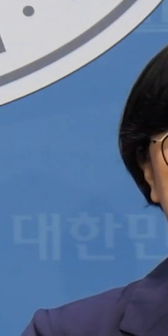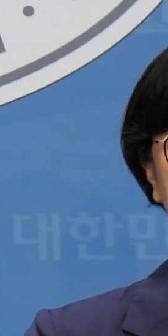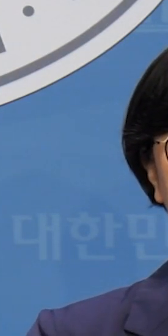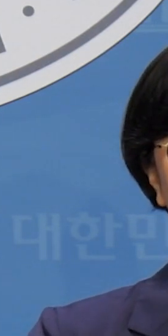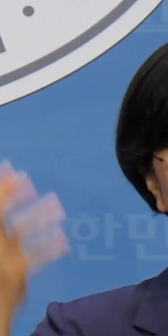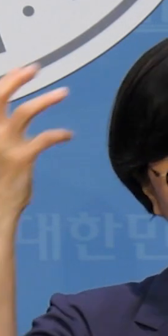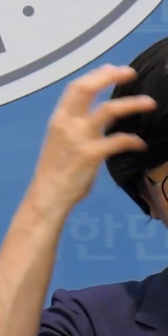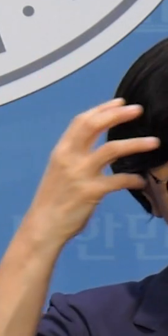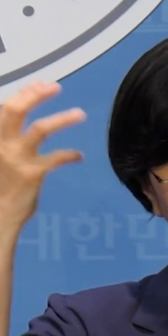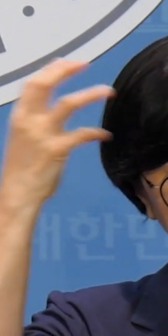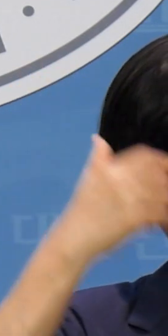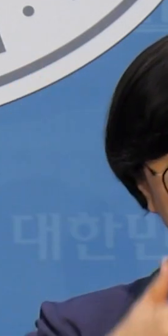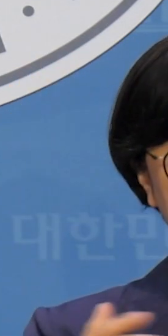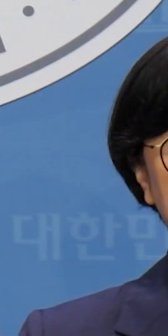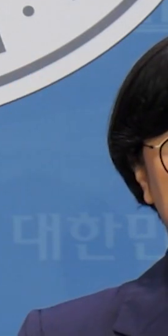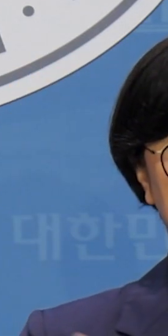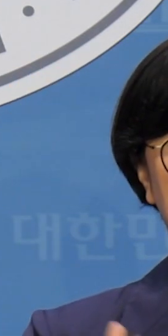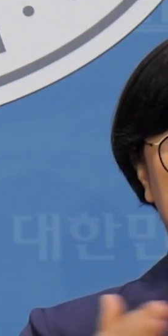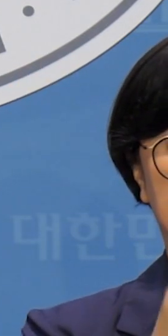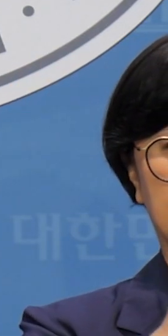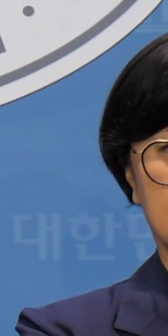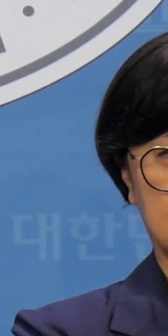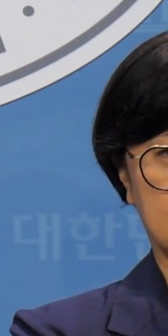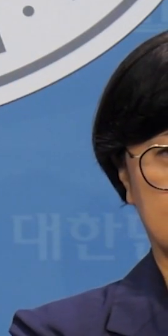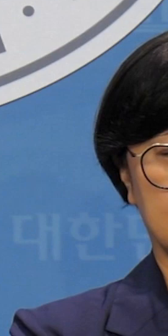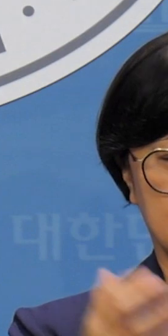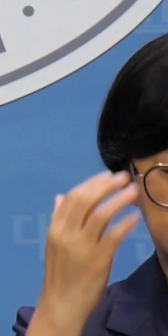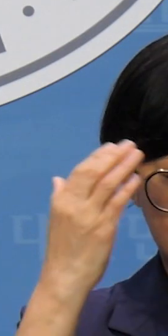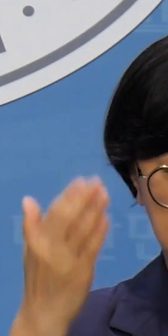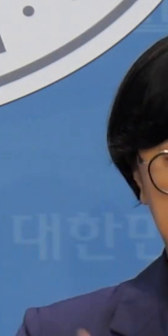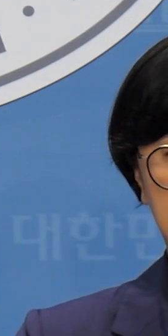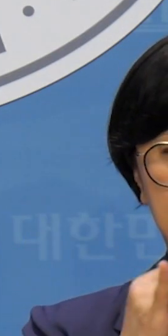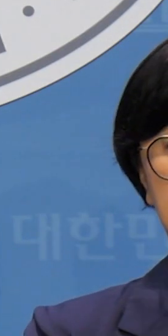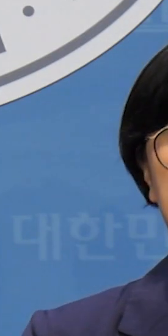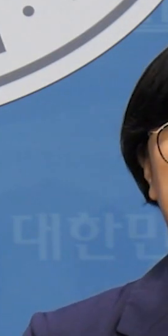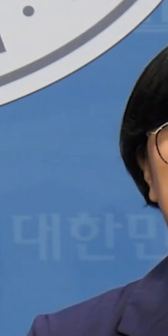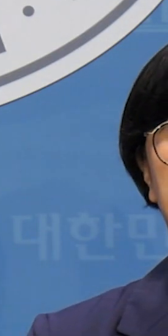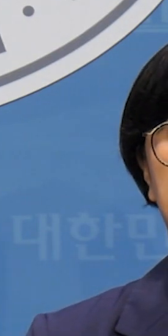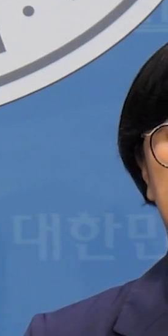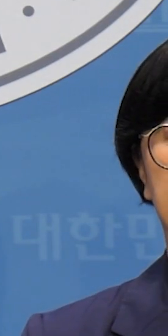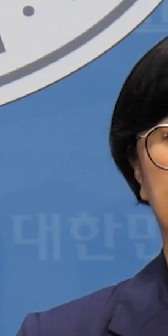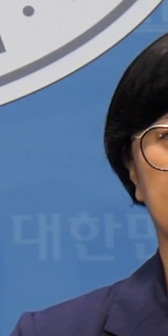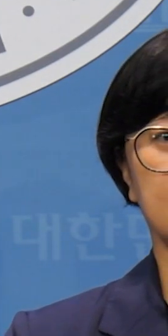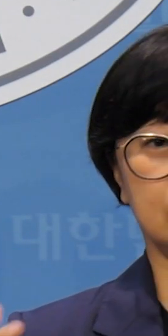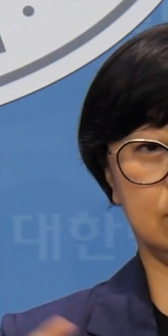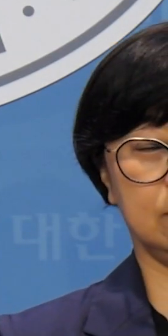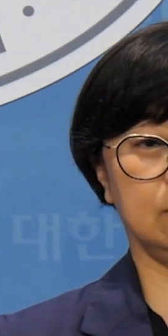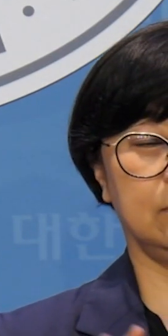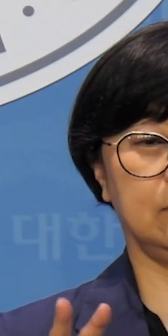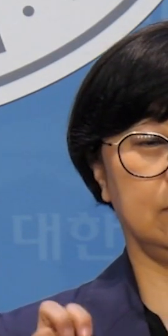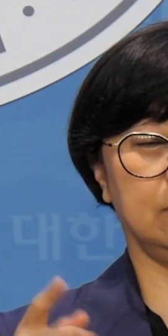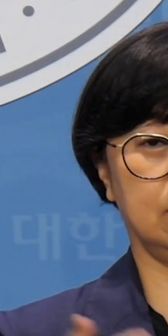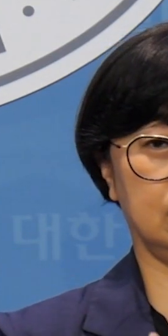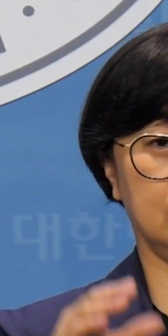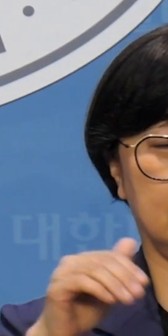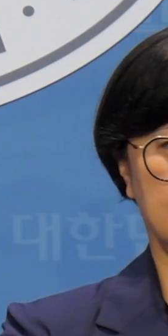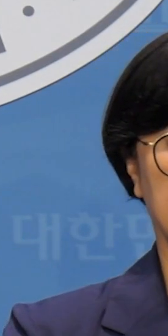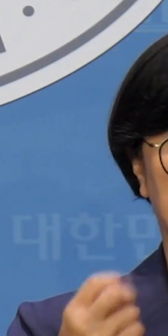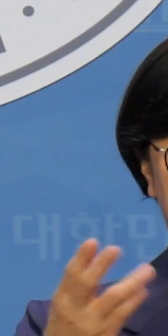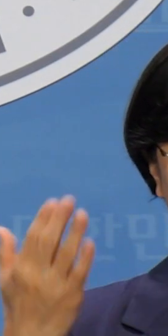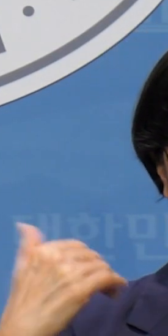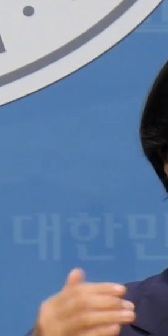영끌로 주택을 구입했고 지금까지도 고통받고 있습니다. 뿐만 아니라 21대 총선 두 달